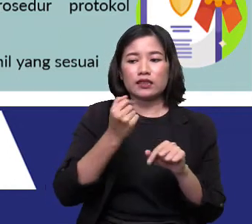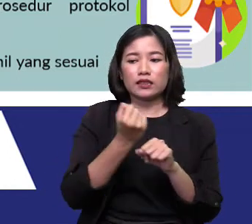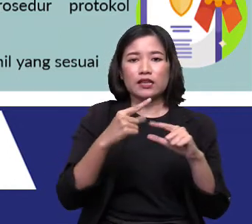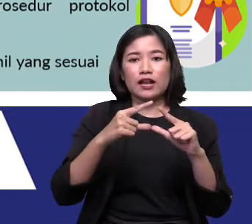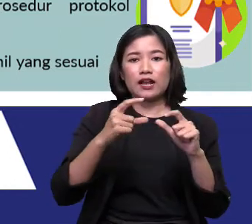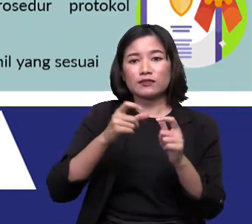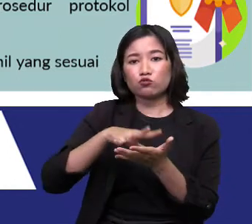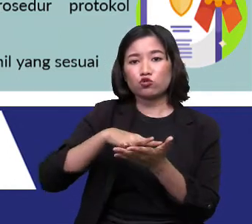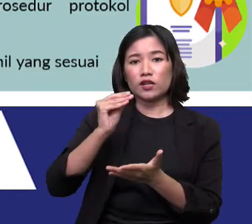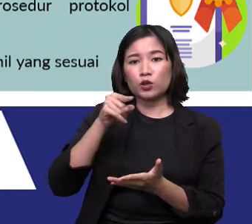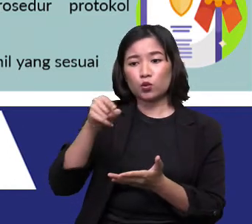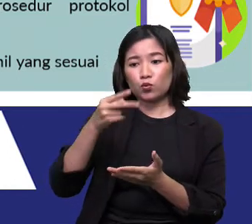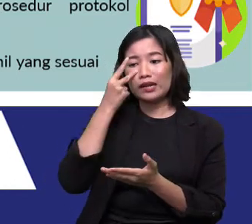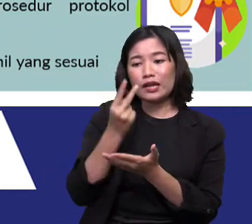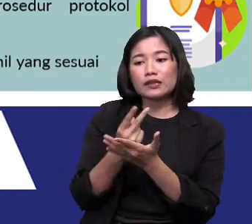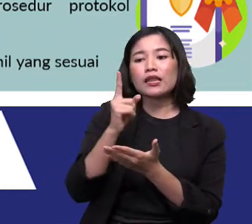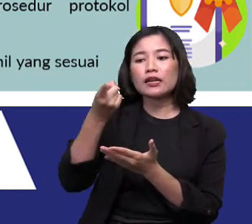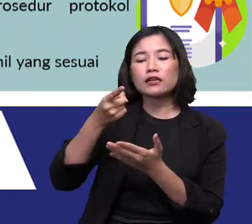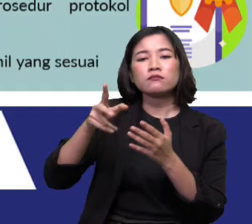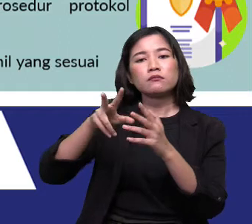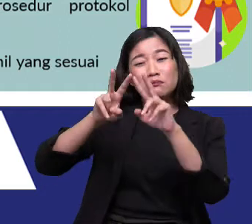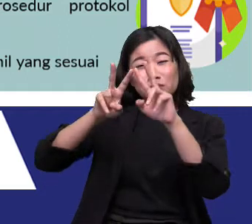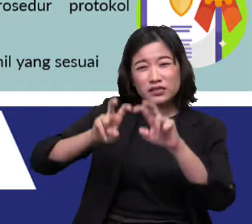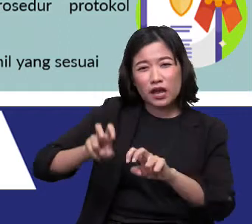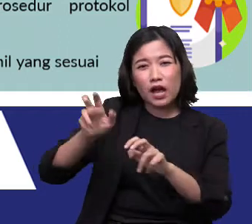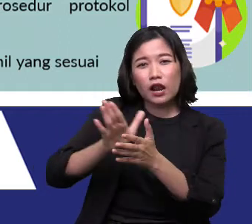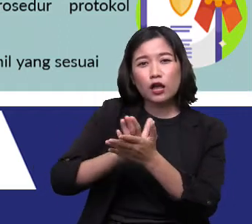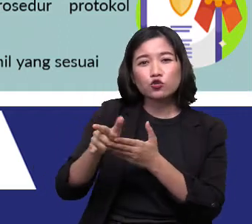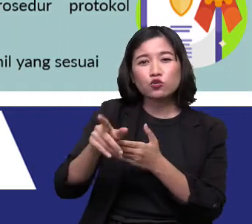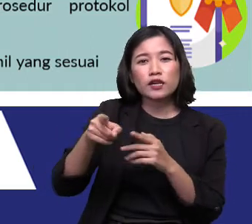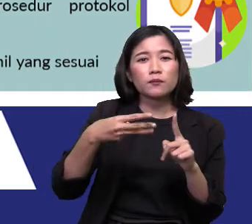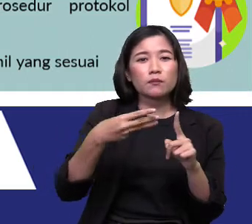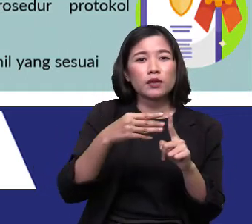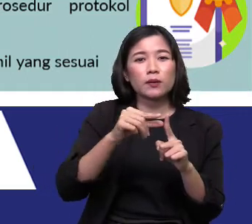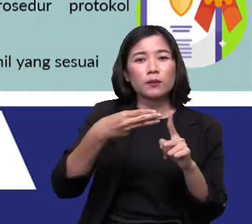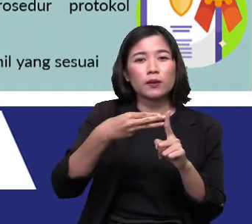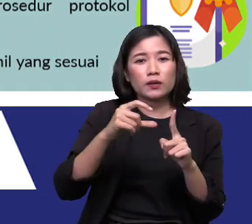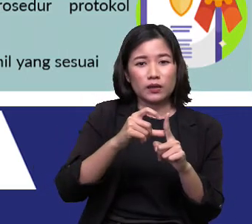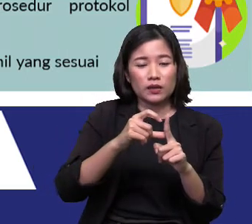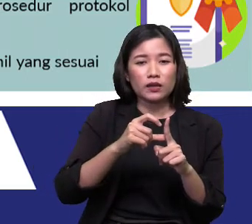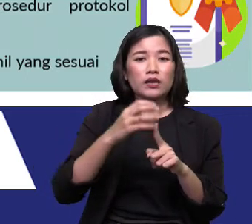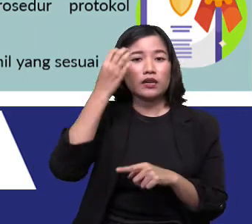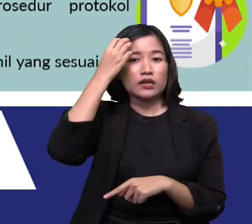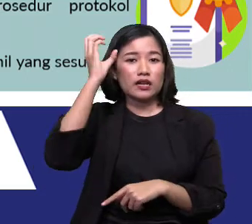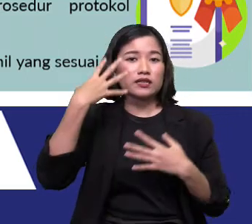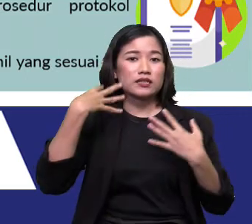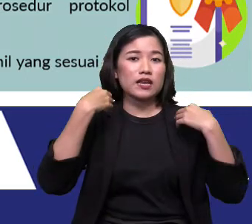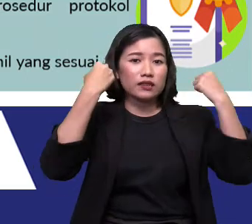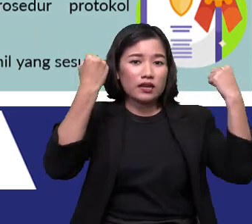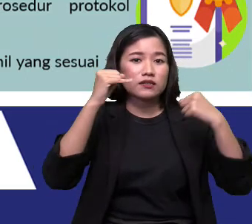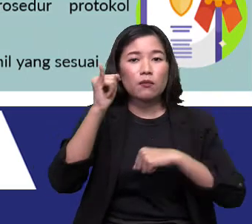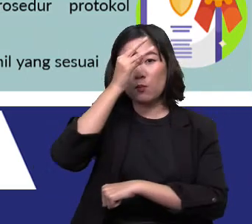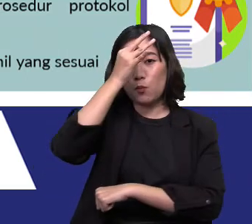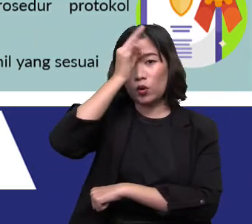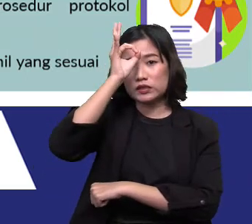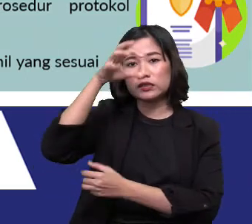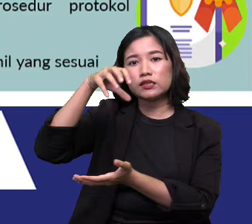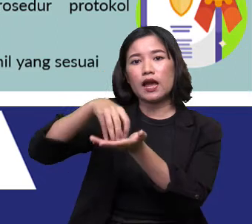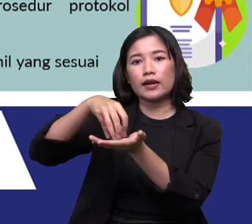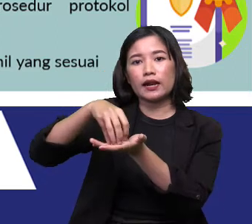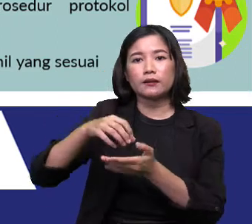didasarkan dari pemeriksaan secara langsung oleh BPBD dinas kesehatan dan Polda setempat